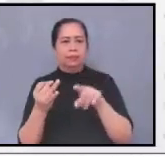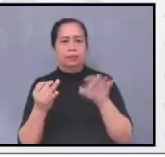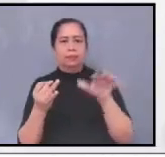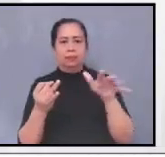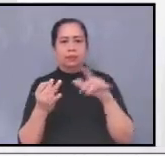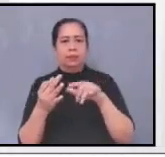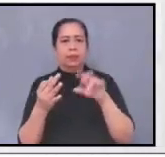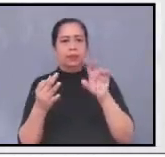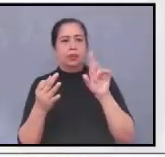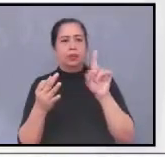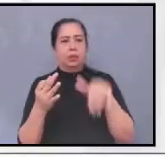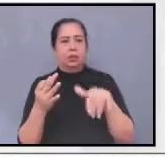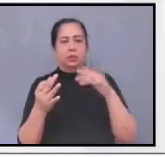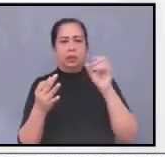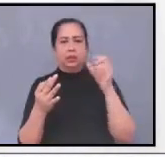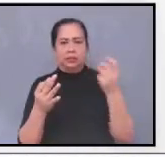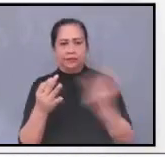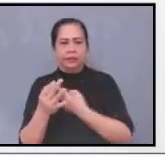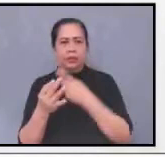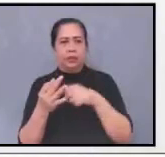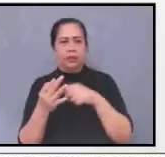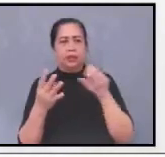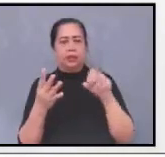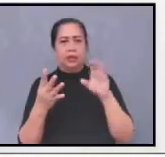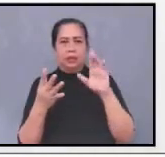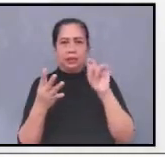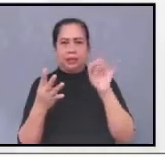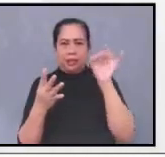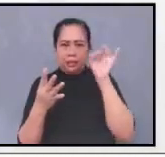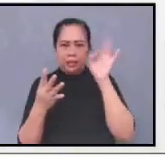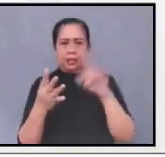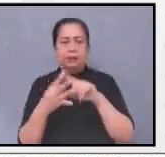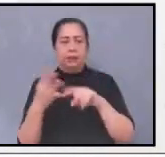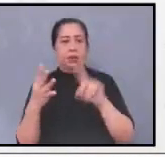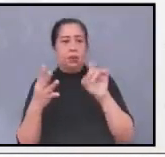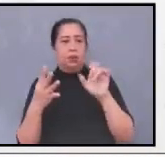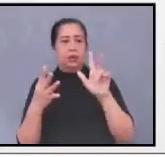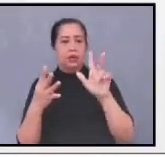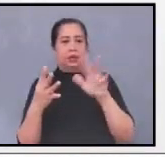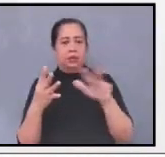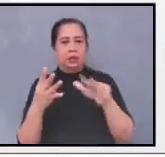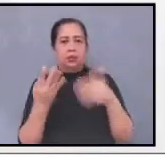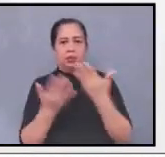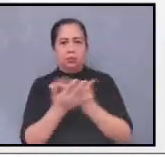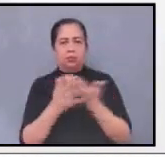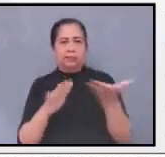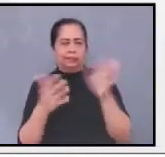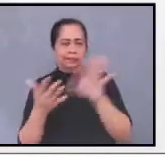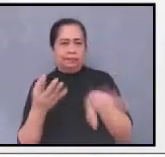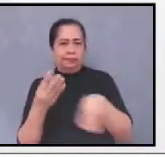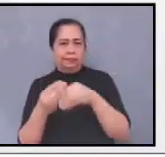at 372 naman ang critical. 133 naman ang mga bagong nasawi, kaya nasa